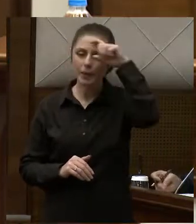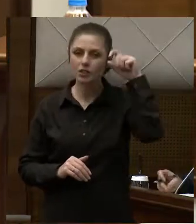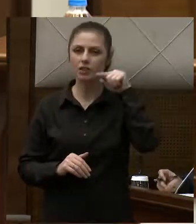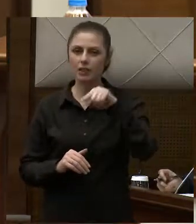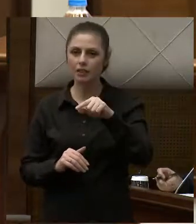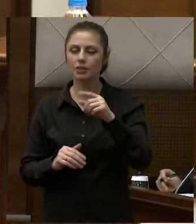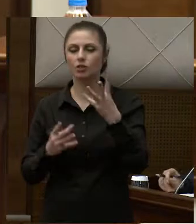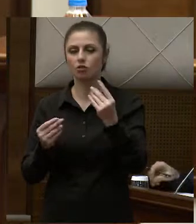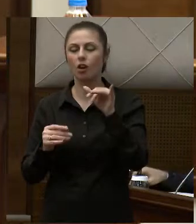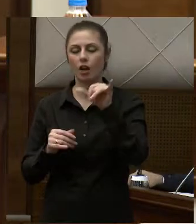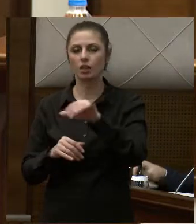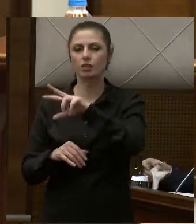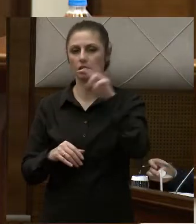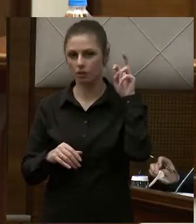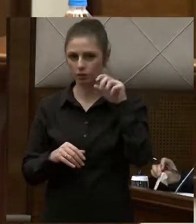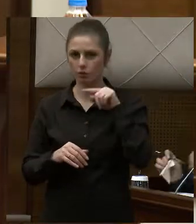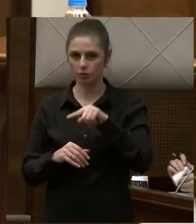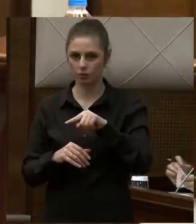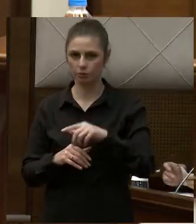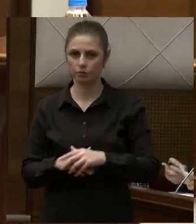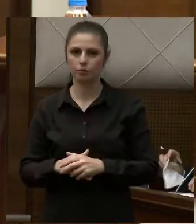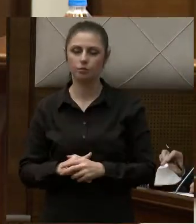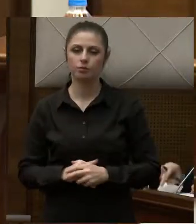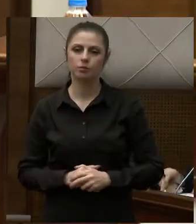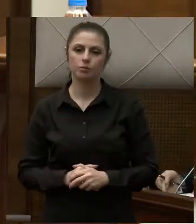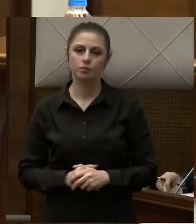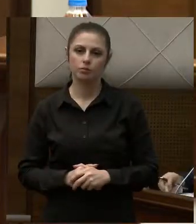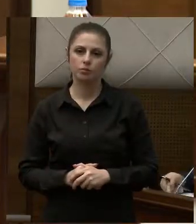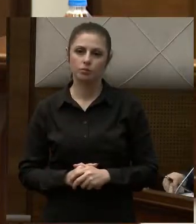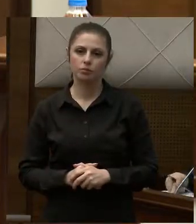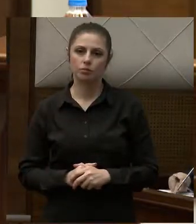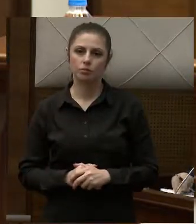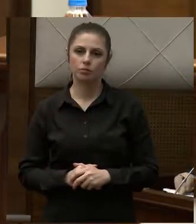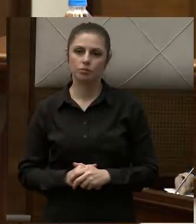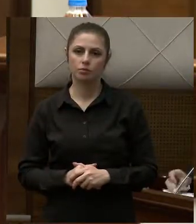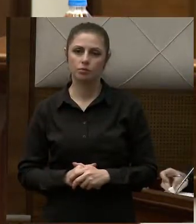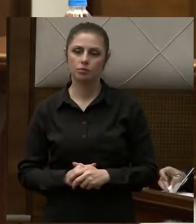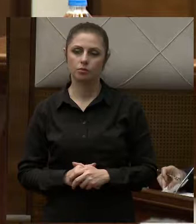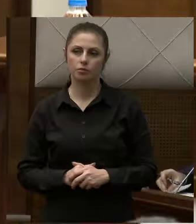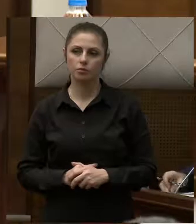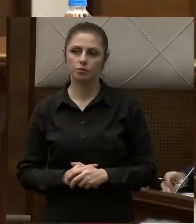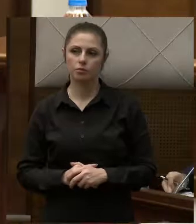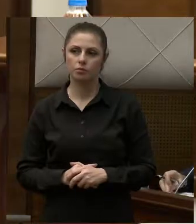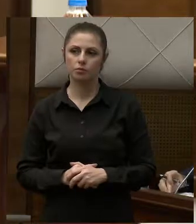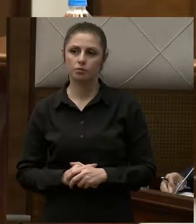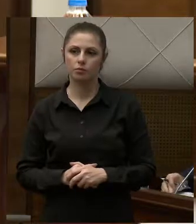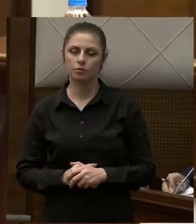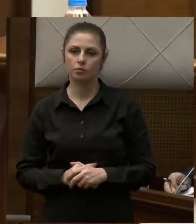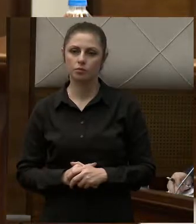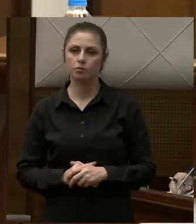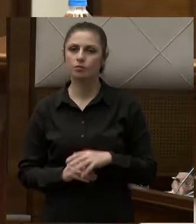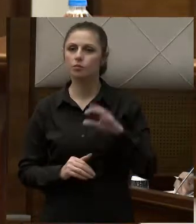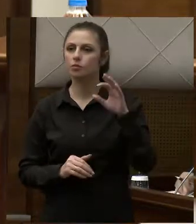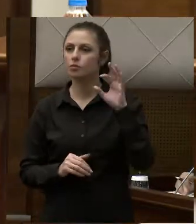Cunta'da mı çıkmış? Öncesi o önemli değil. Önemli olan yapılan iş doğru mu değil midir? Cuntalara gelince